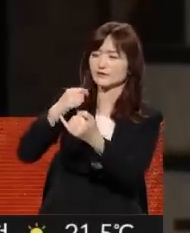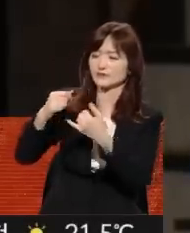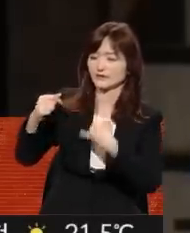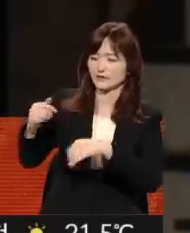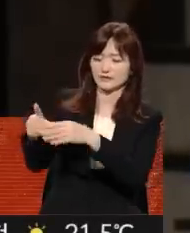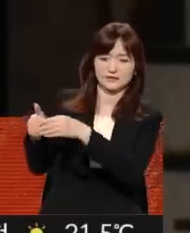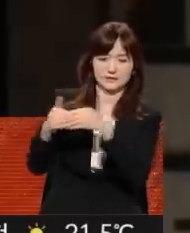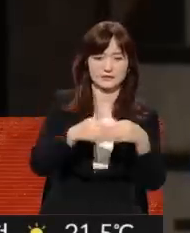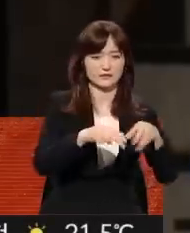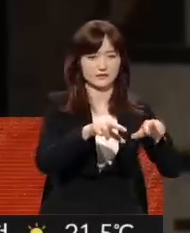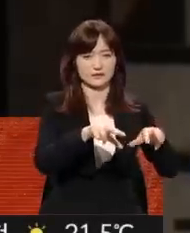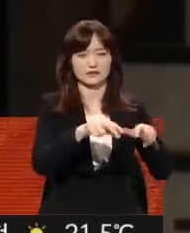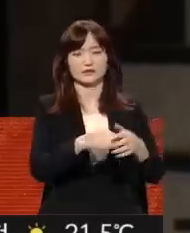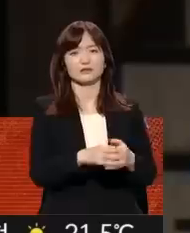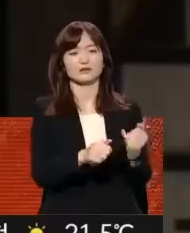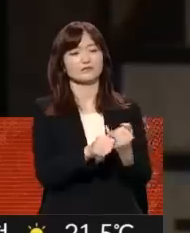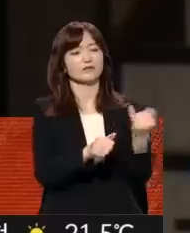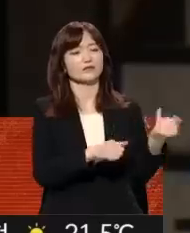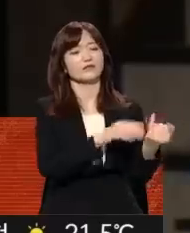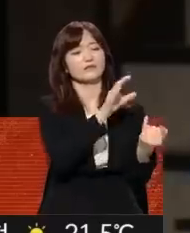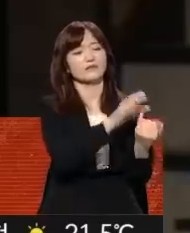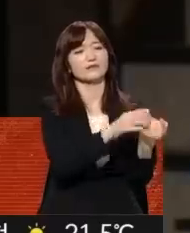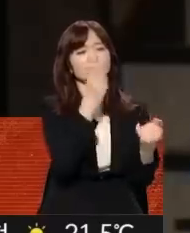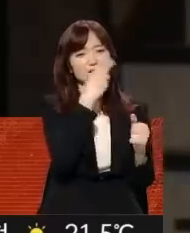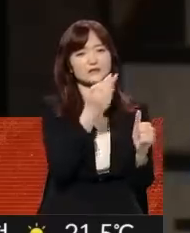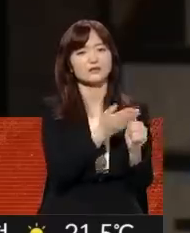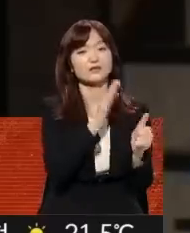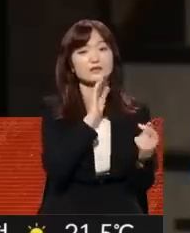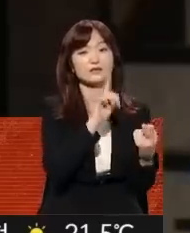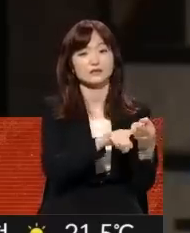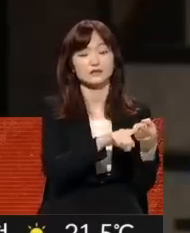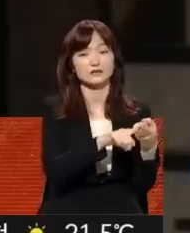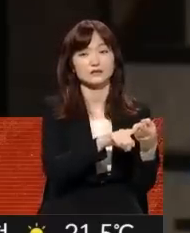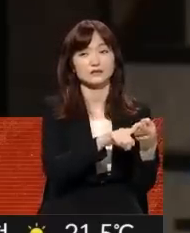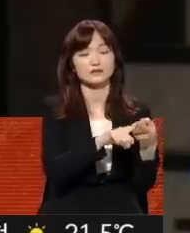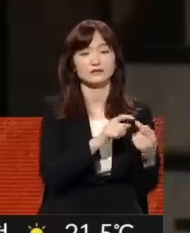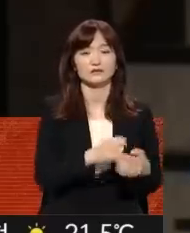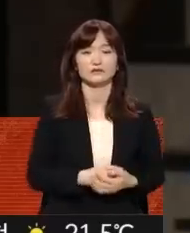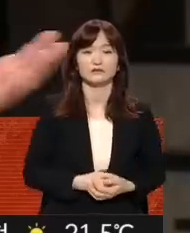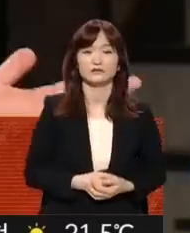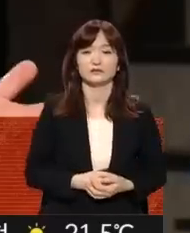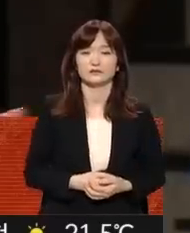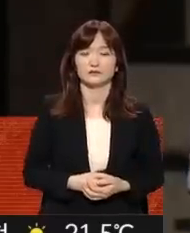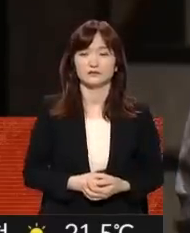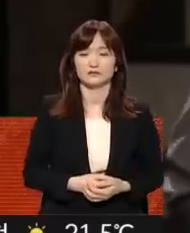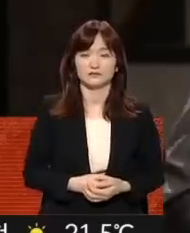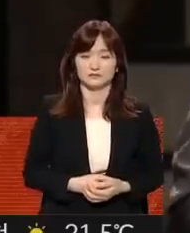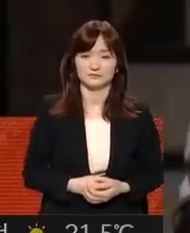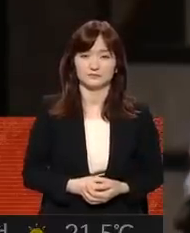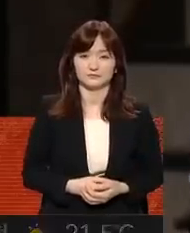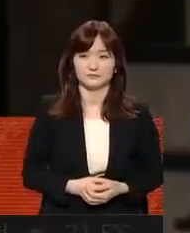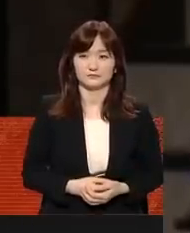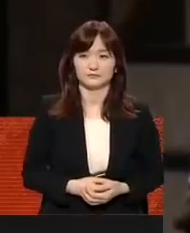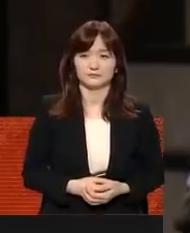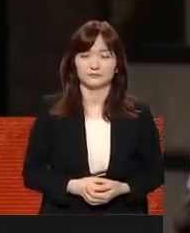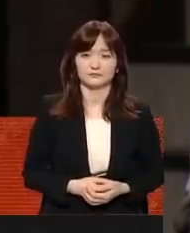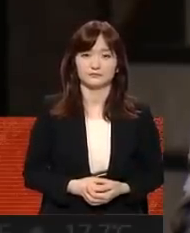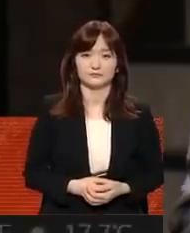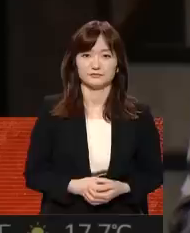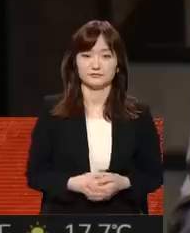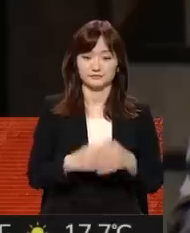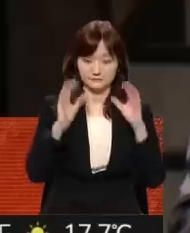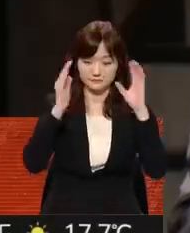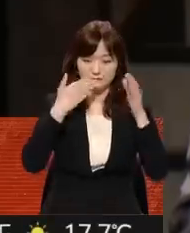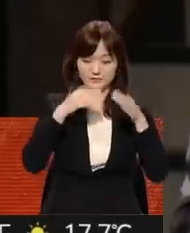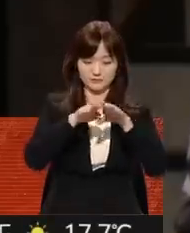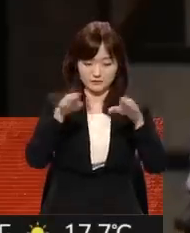우리 지금 있는 이 아내가 키우는 게 당연하다라고 생각하고 아이들도 아까 우리 저 팀장님 말씀대로 당연히 식탁 위에 장난칠 수 있죠.